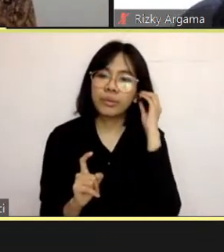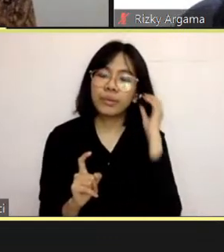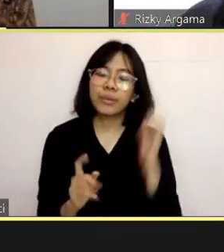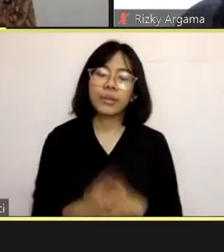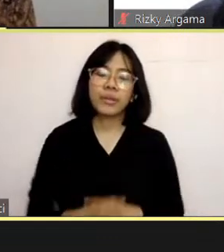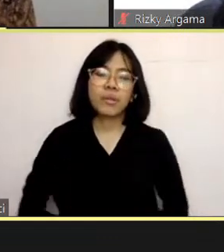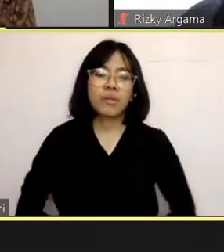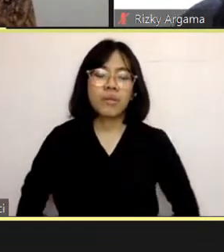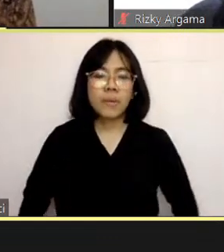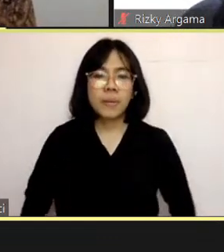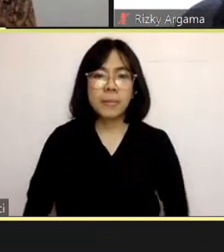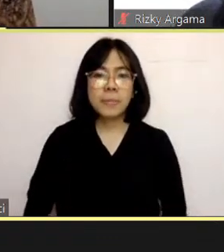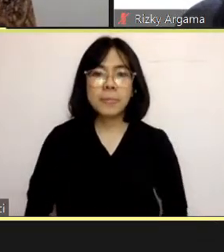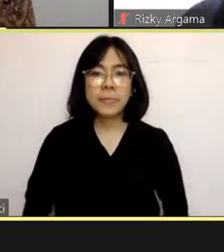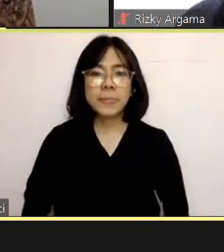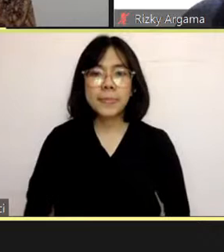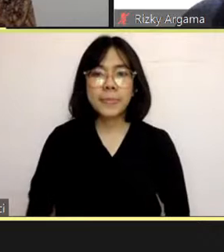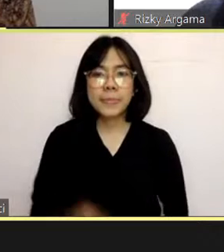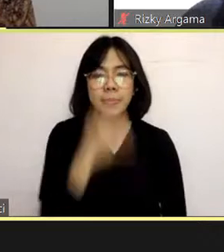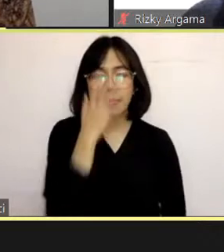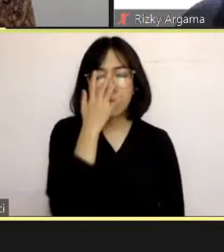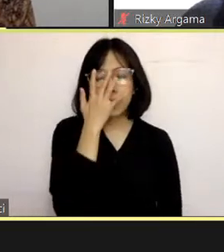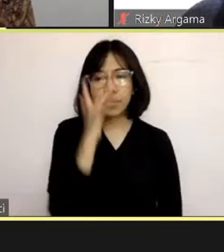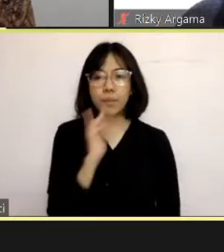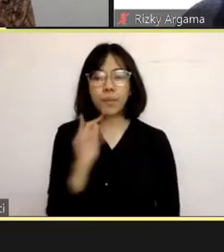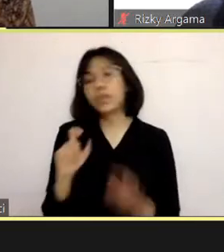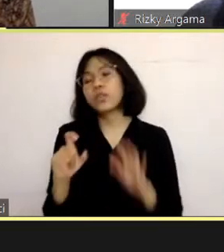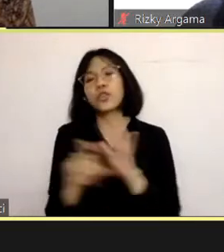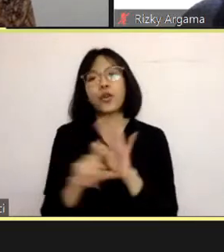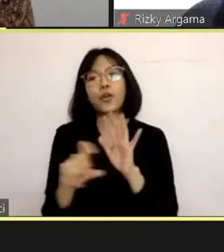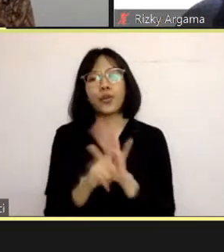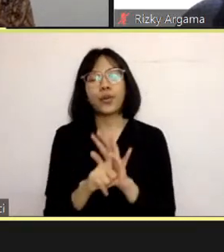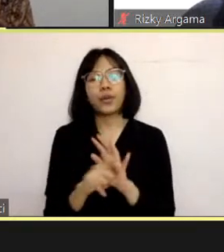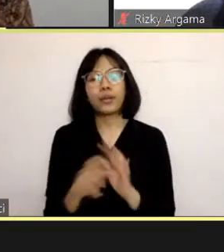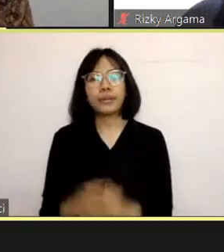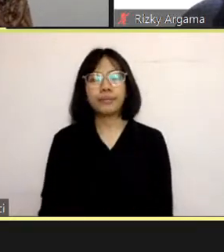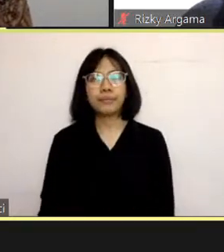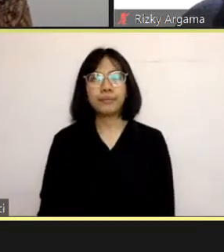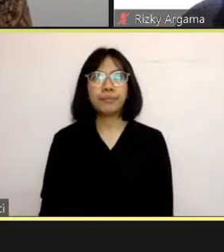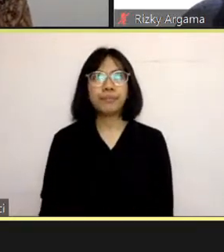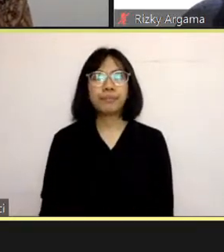Jadi kita perlu menyelesaikan, misalnya kita pandang HTI adalah